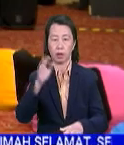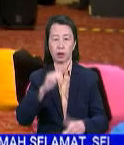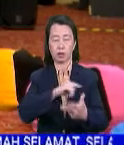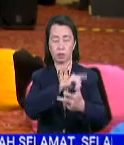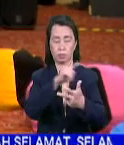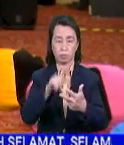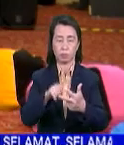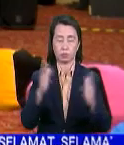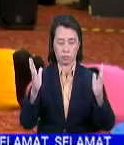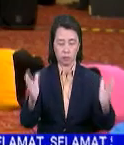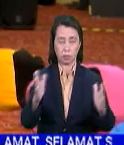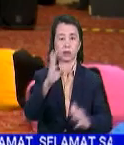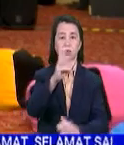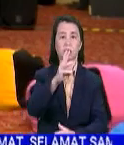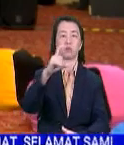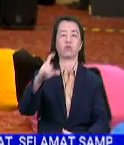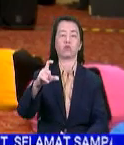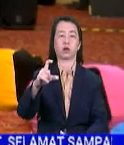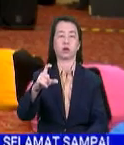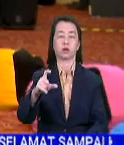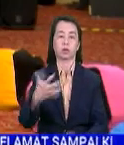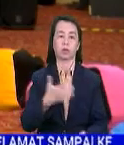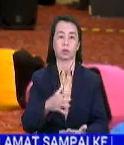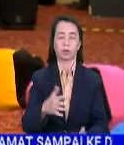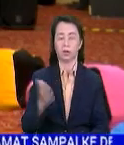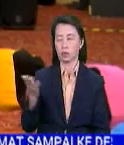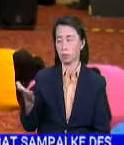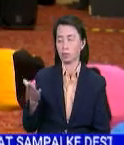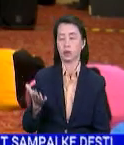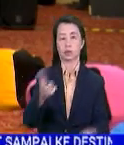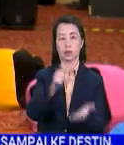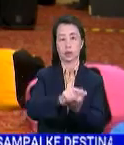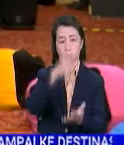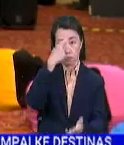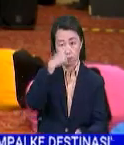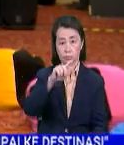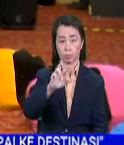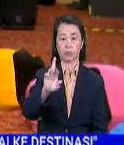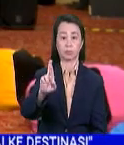lengkap bagi tempoh 6 bulan pelaksanaan. Farhana Azwan Ismail, Berita RTM.